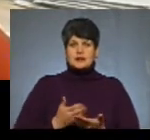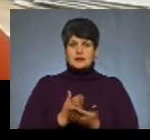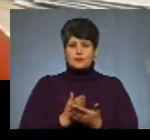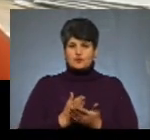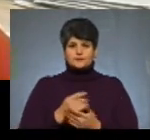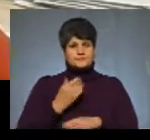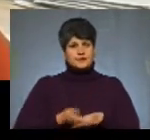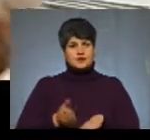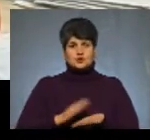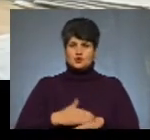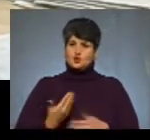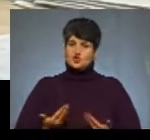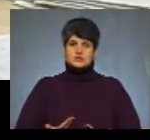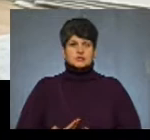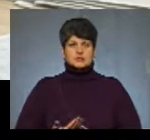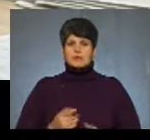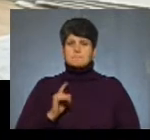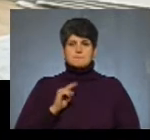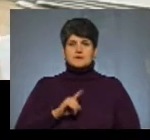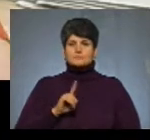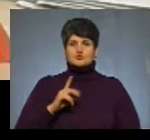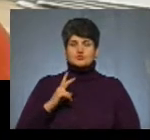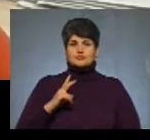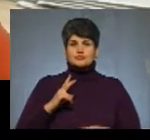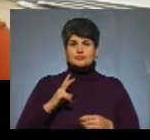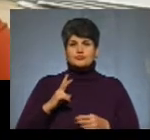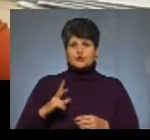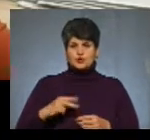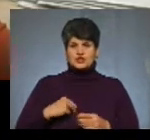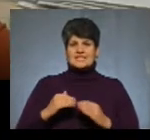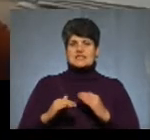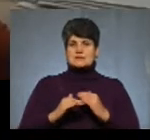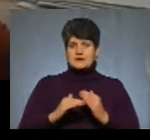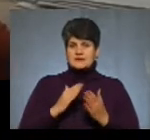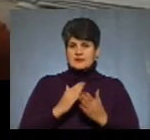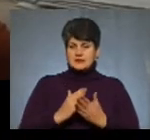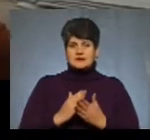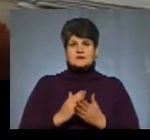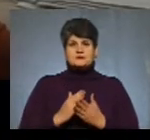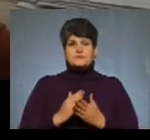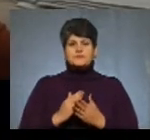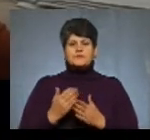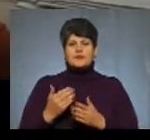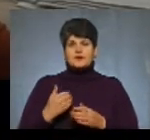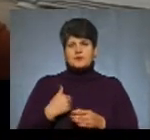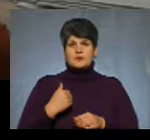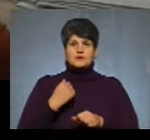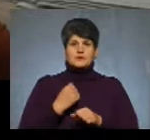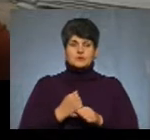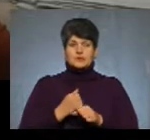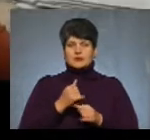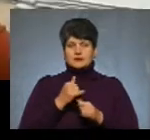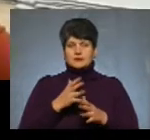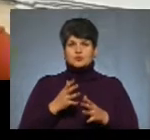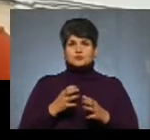жити. Тому що у дочки одна стипендія, я роботу. Важко жити, тому що у дочки одна стипендія. Не можу